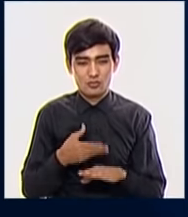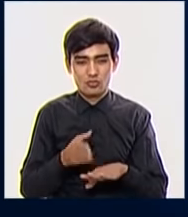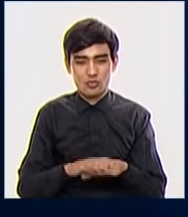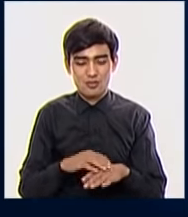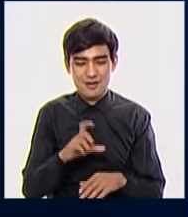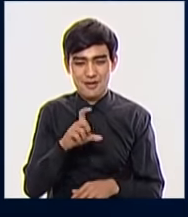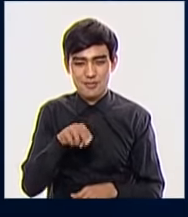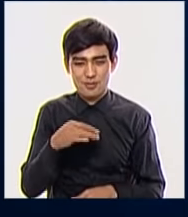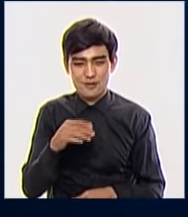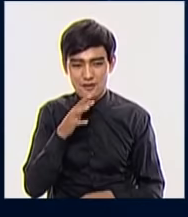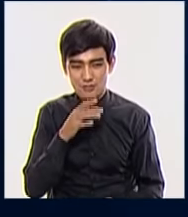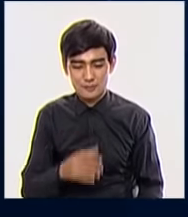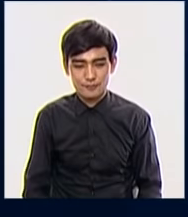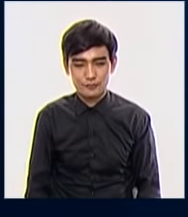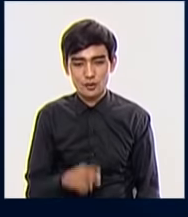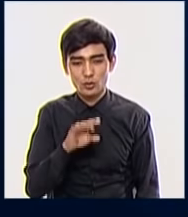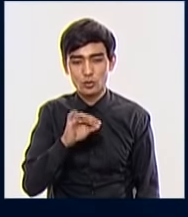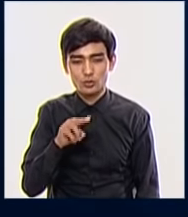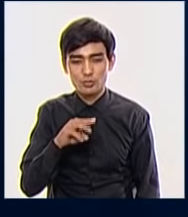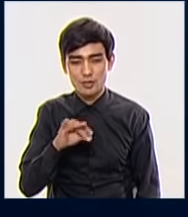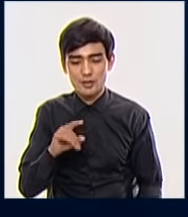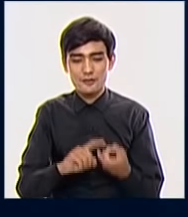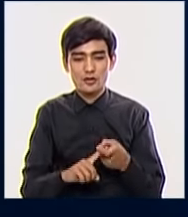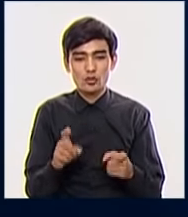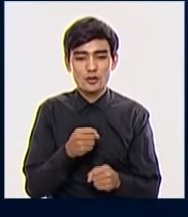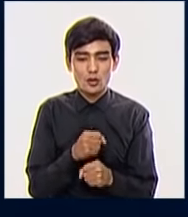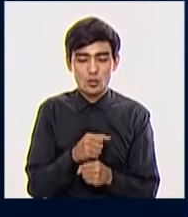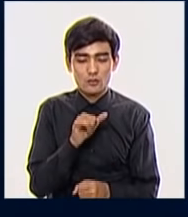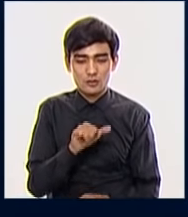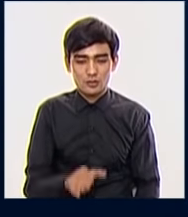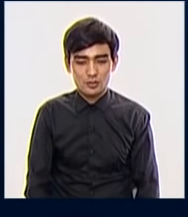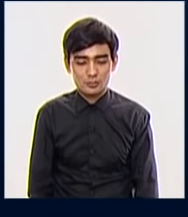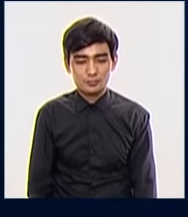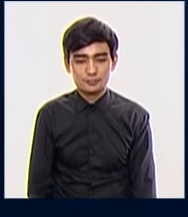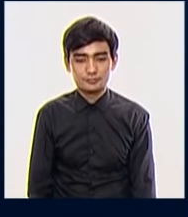неблагоприятной эпидситуацией. Людмила, что в связи с этим делают у вас?